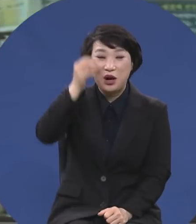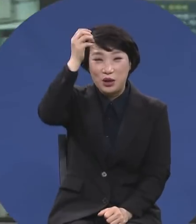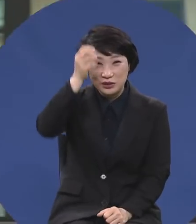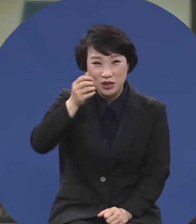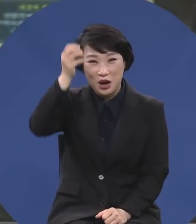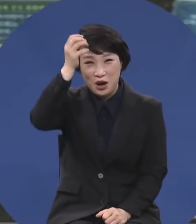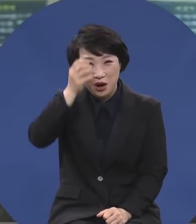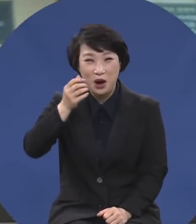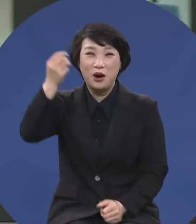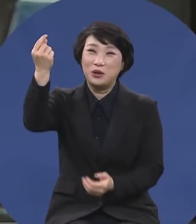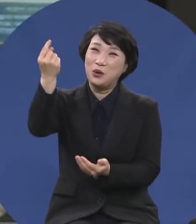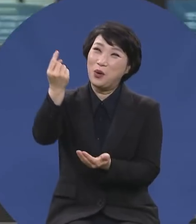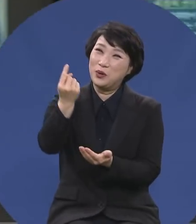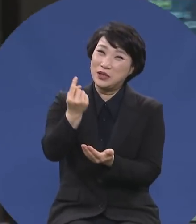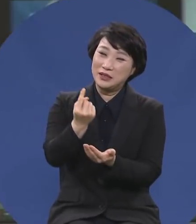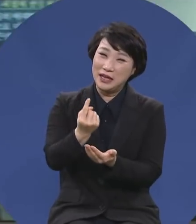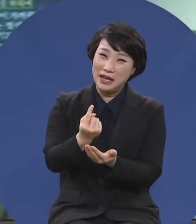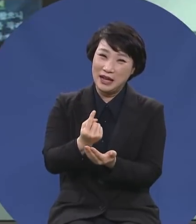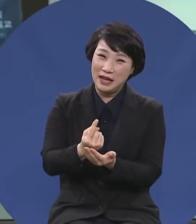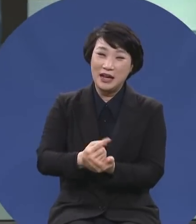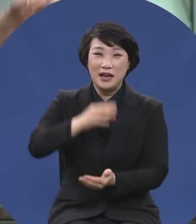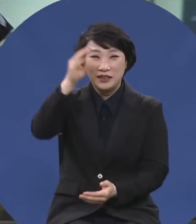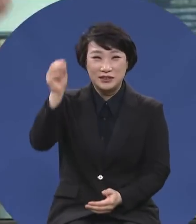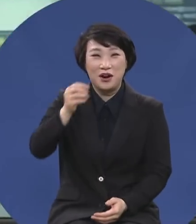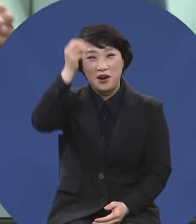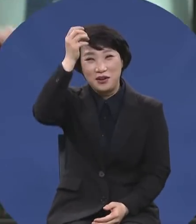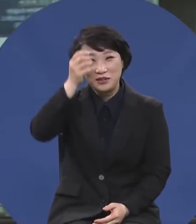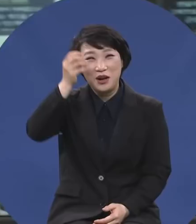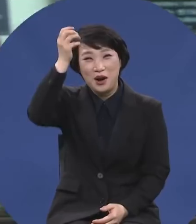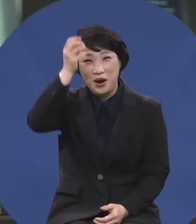오셨네. 성령이